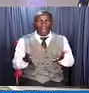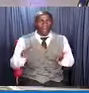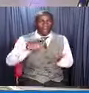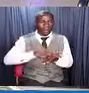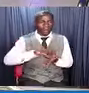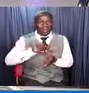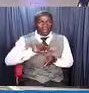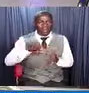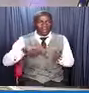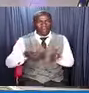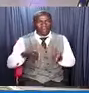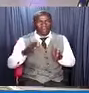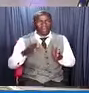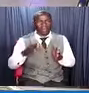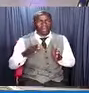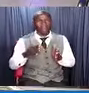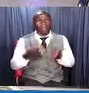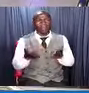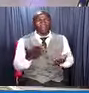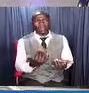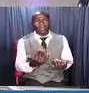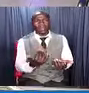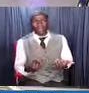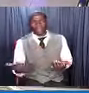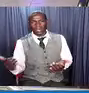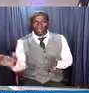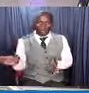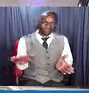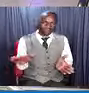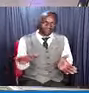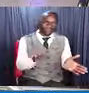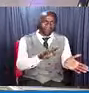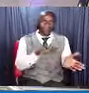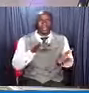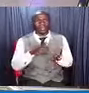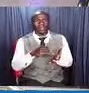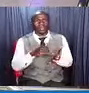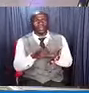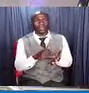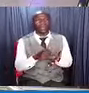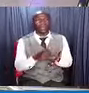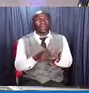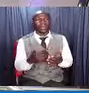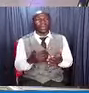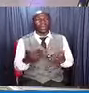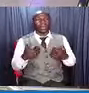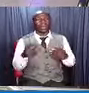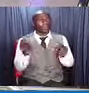done. Hivi. I want this to be done. Pengine hata ni mtoto amesukuma kitambaa imeanguka. A child has fallen off the. Wewe umejaa